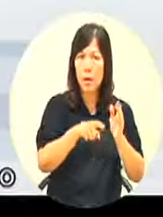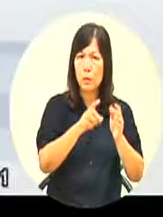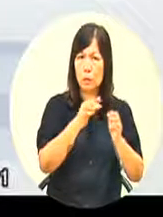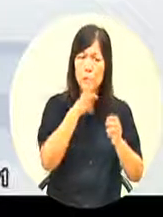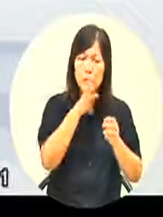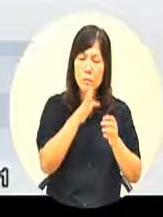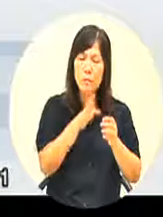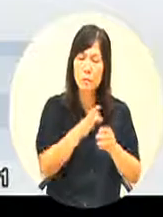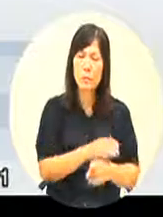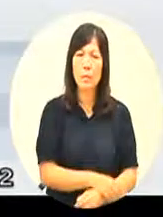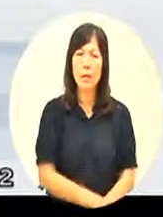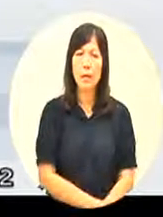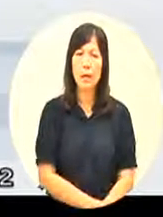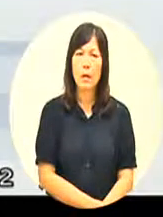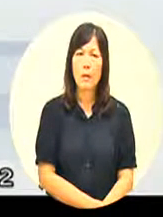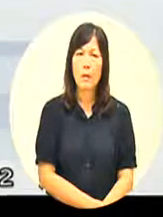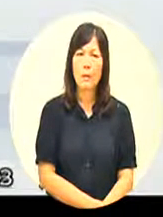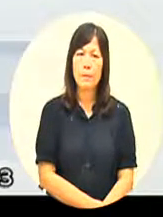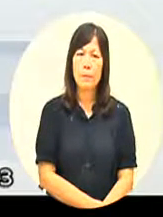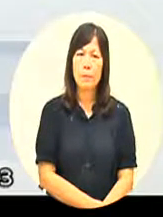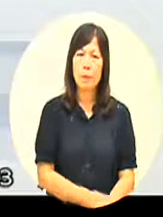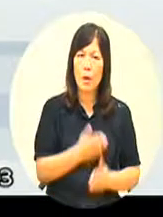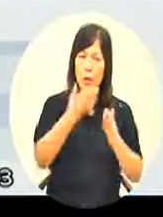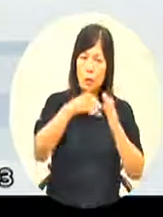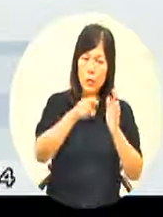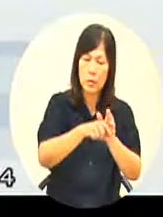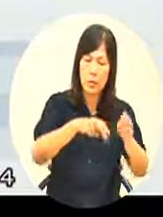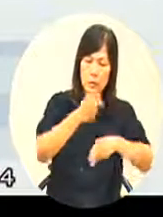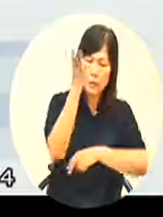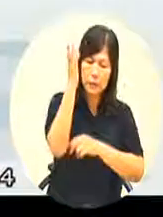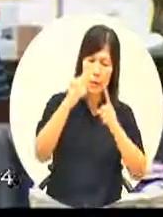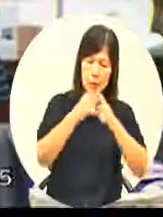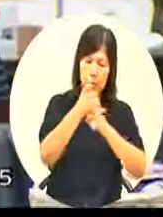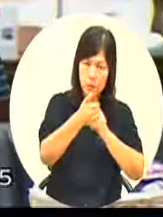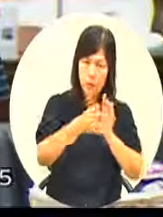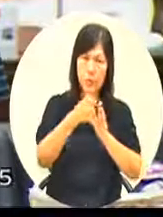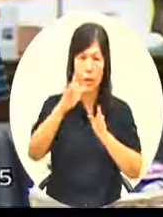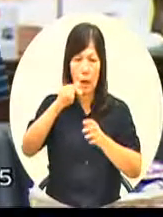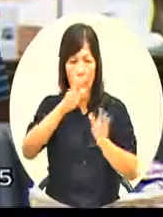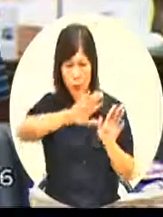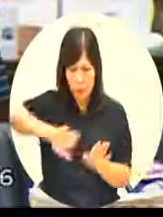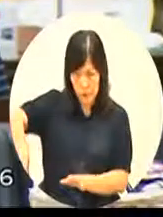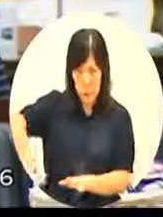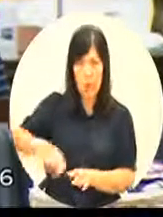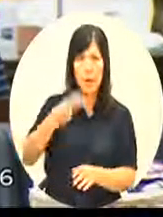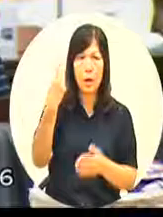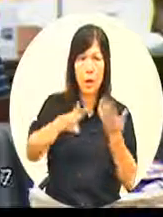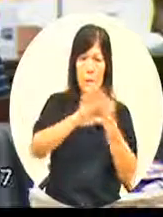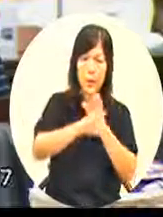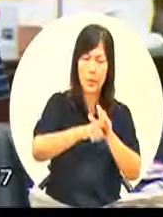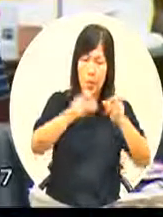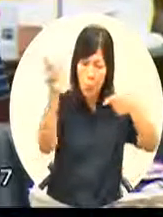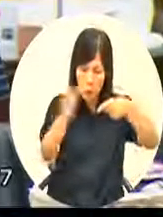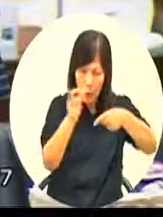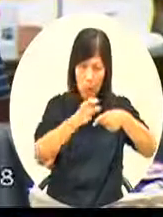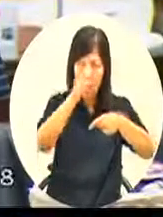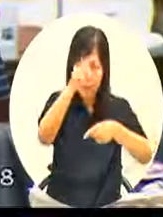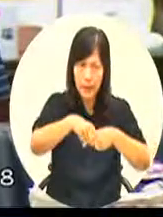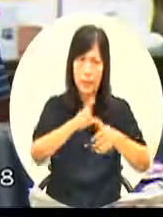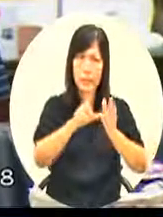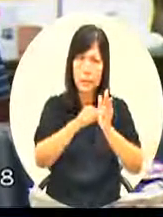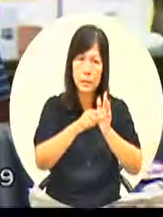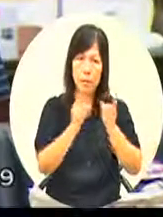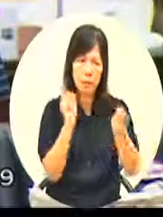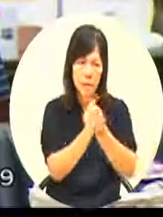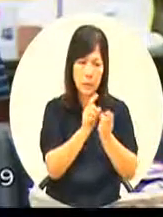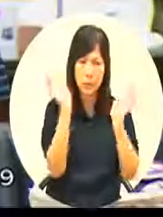跟除了学校的行政人员教师之外，有没有利用台风来的机会跟小